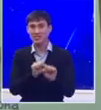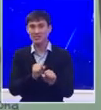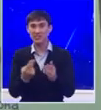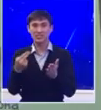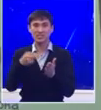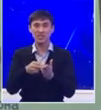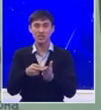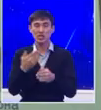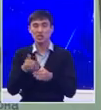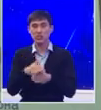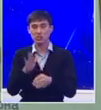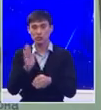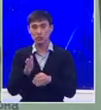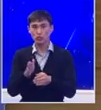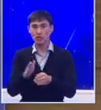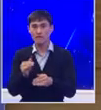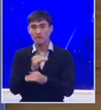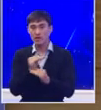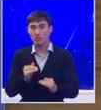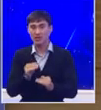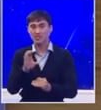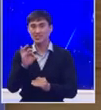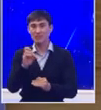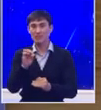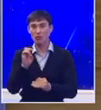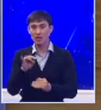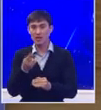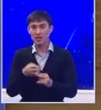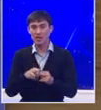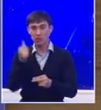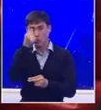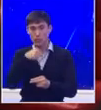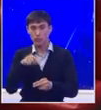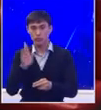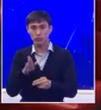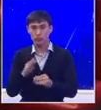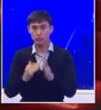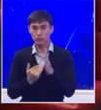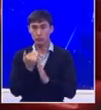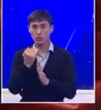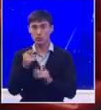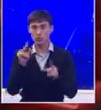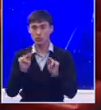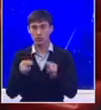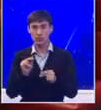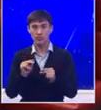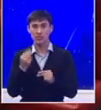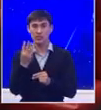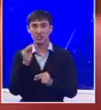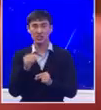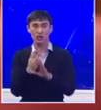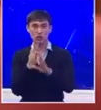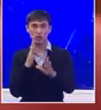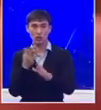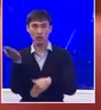цен. Часть из них уйдет на формирование стабфондов. Этот год обещает стать плодотворным и для 4000 очередников,